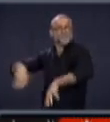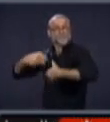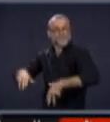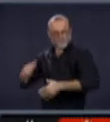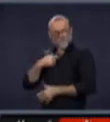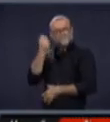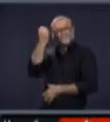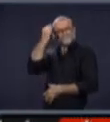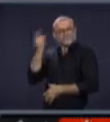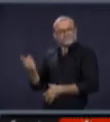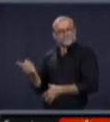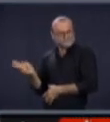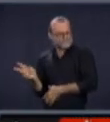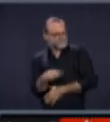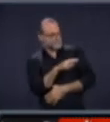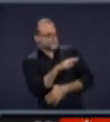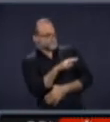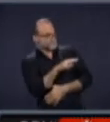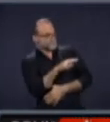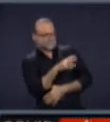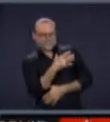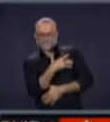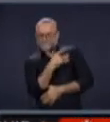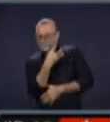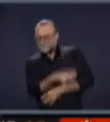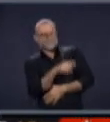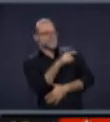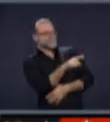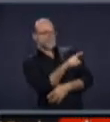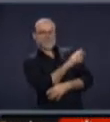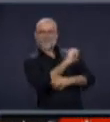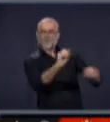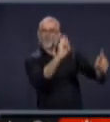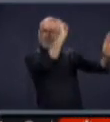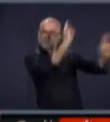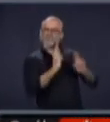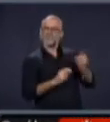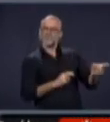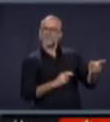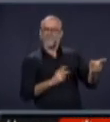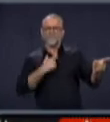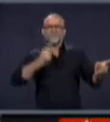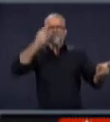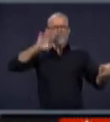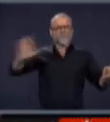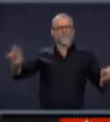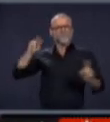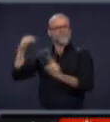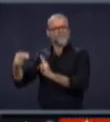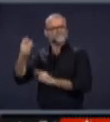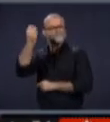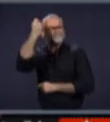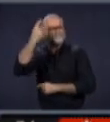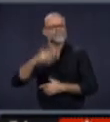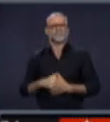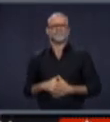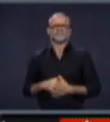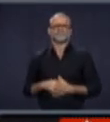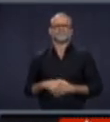un hôpital, qu'elle n'était pas heureuse de voir que les consignes n'étaient pas respectées. Je peux très bien